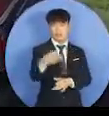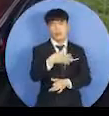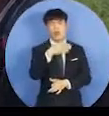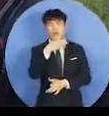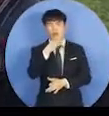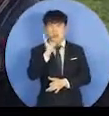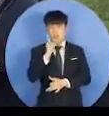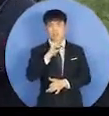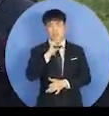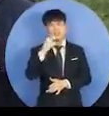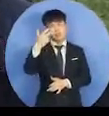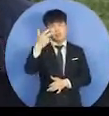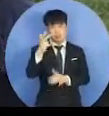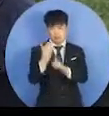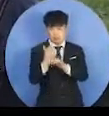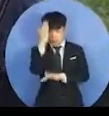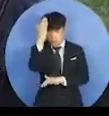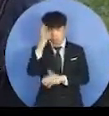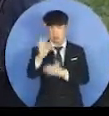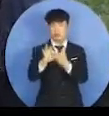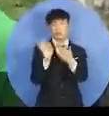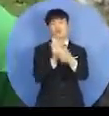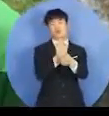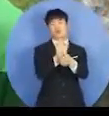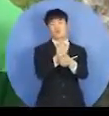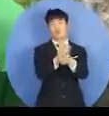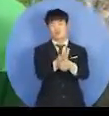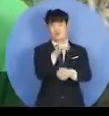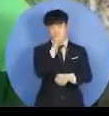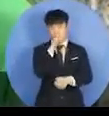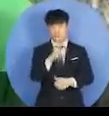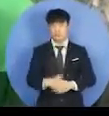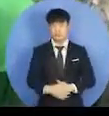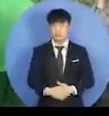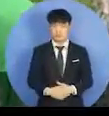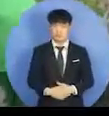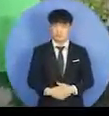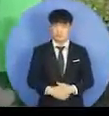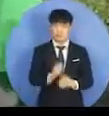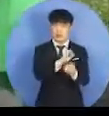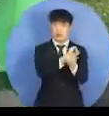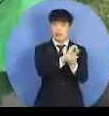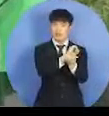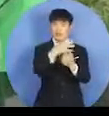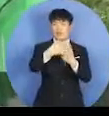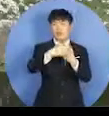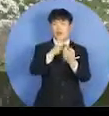농가, 장애인 농가, 부녀자 농가를 우선적으로 지원하고 있습니다.